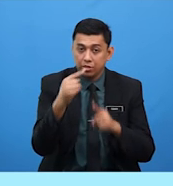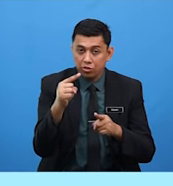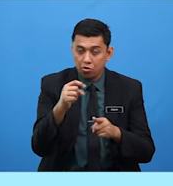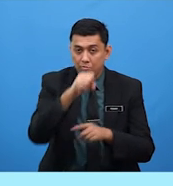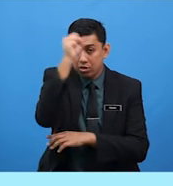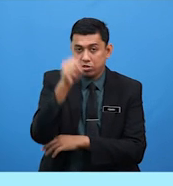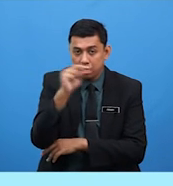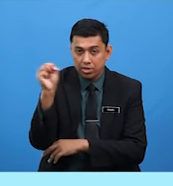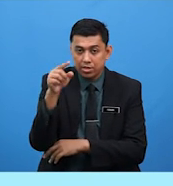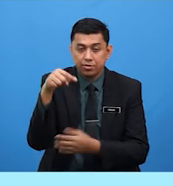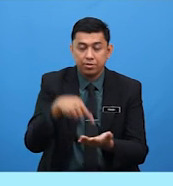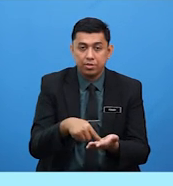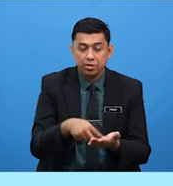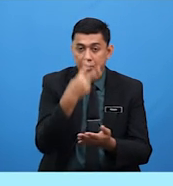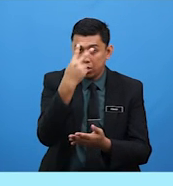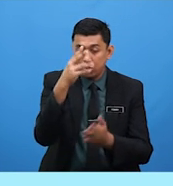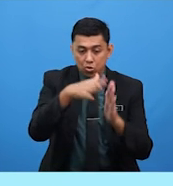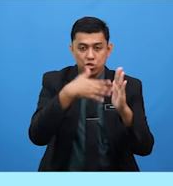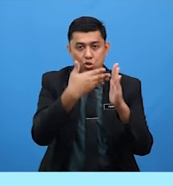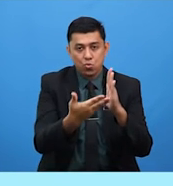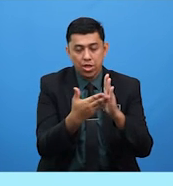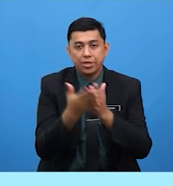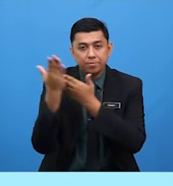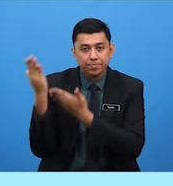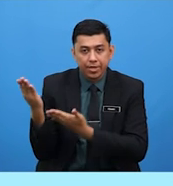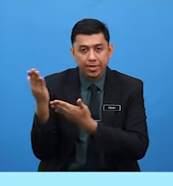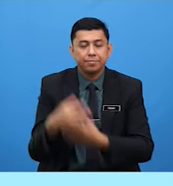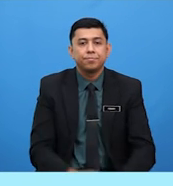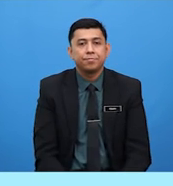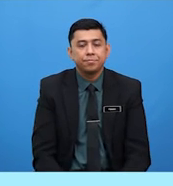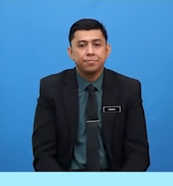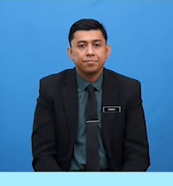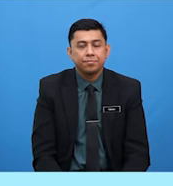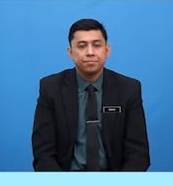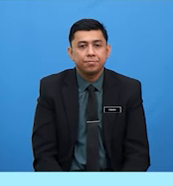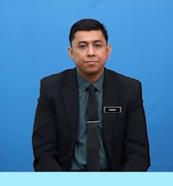Jawapan untuk soalan ini, sila rujuk kepada slide yang dipaparkan.